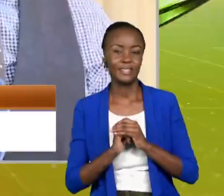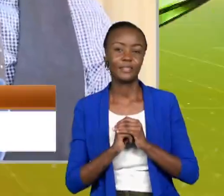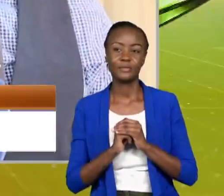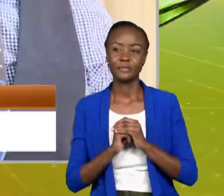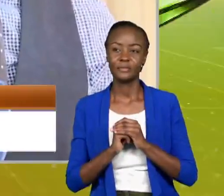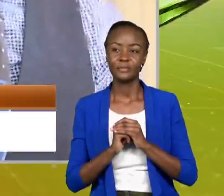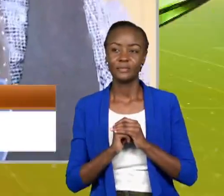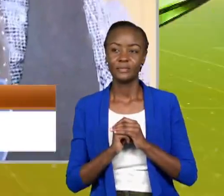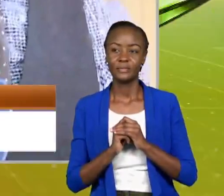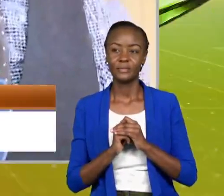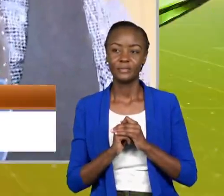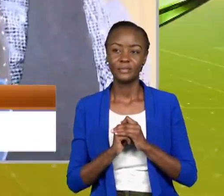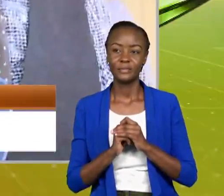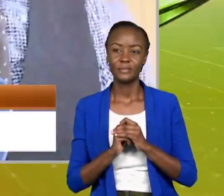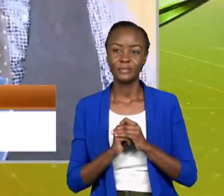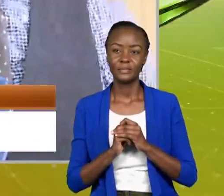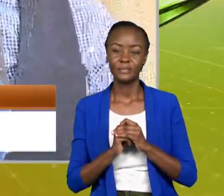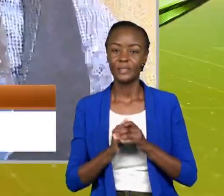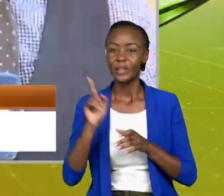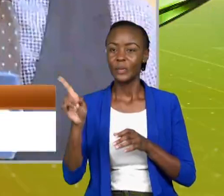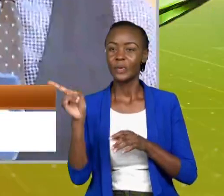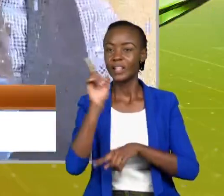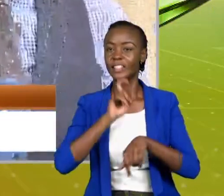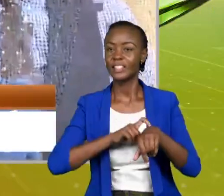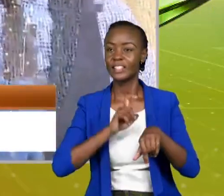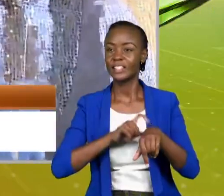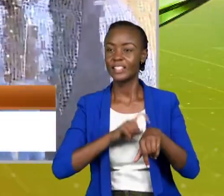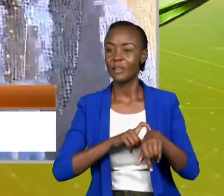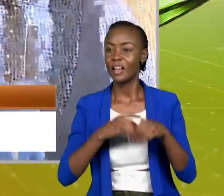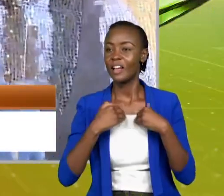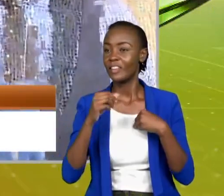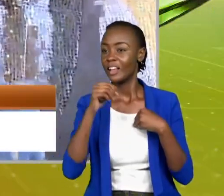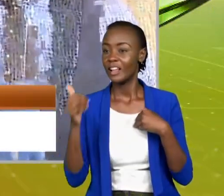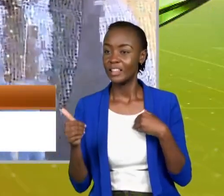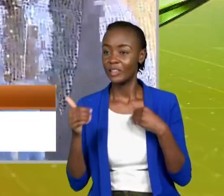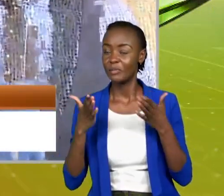bwana Humphrey aende, na mmoja ambaye pia amesimamia malazi